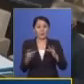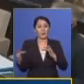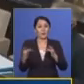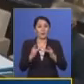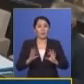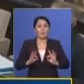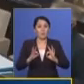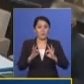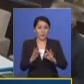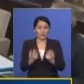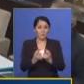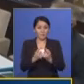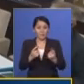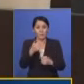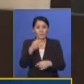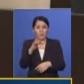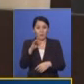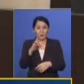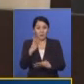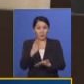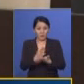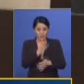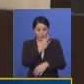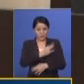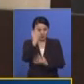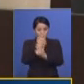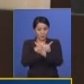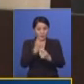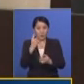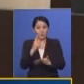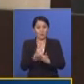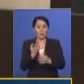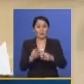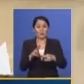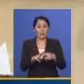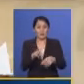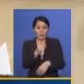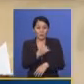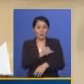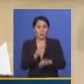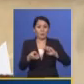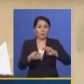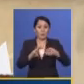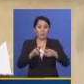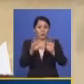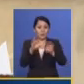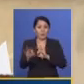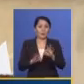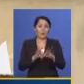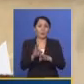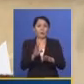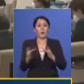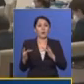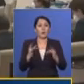туралы жарнама мен билеттерде фонограмма қолданылатыны туралы ақпарат болуы тиіс. Сондай-ақ мәдениет мәселелері бойынша заң жобасында